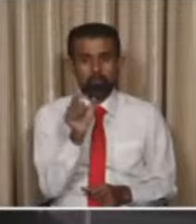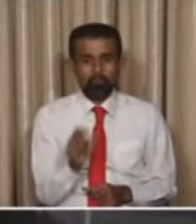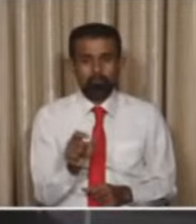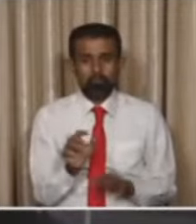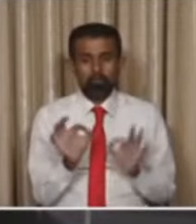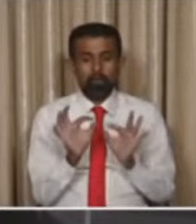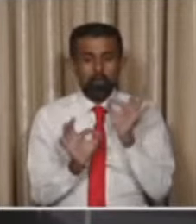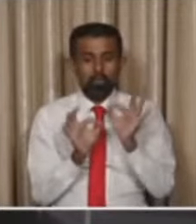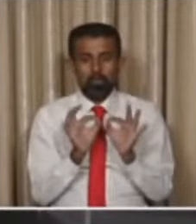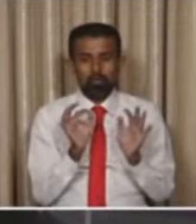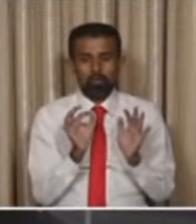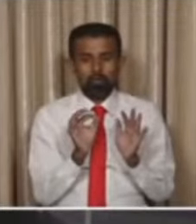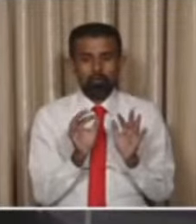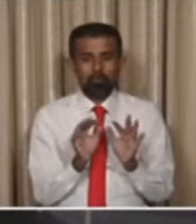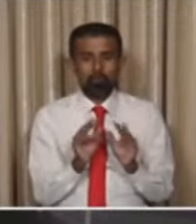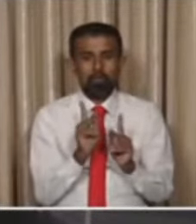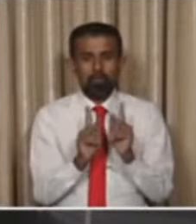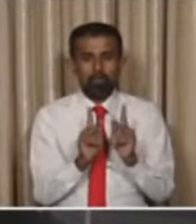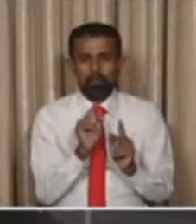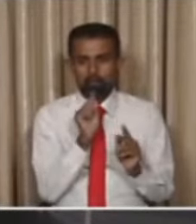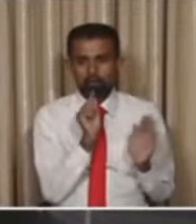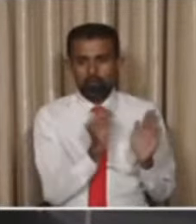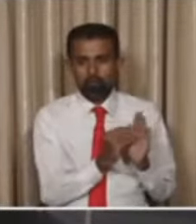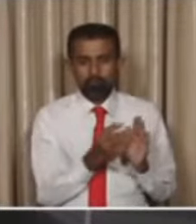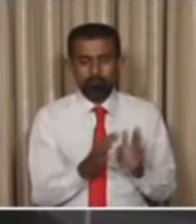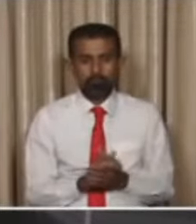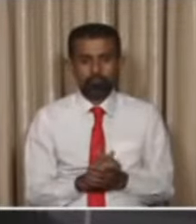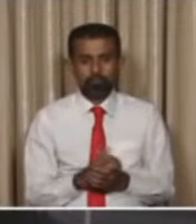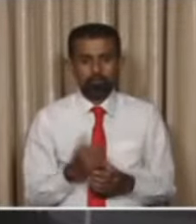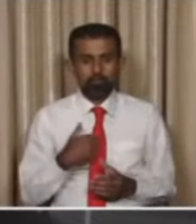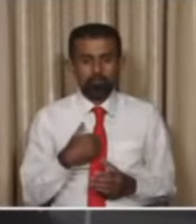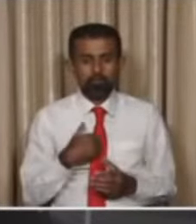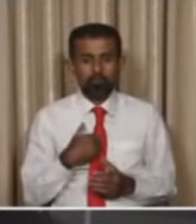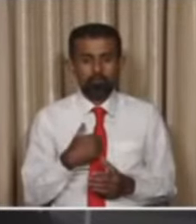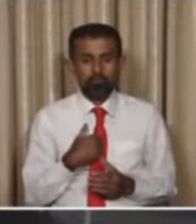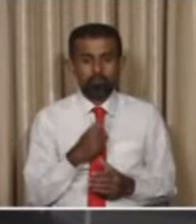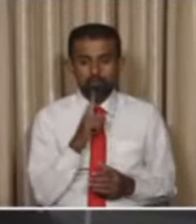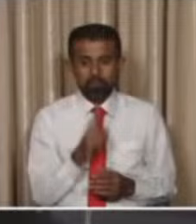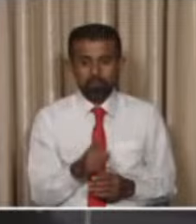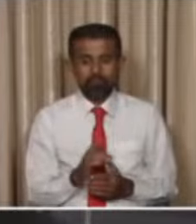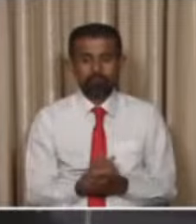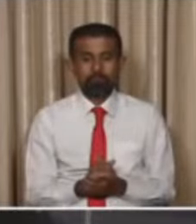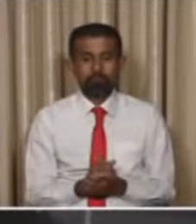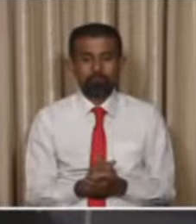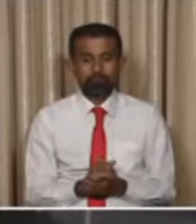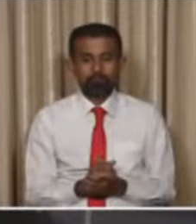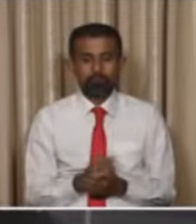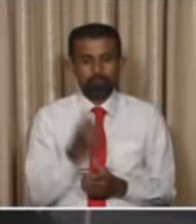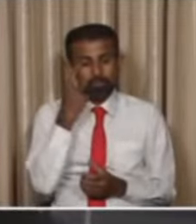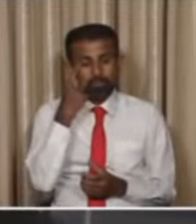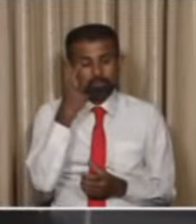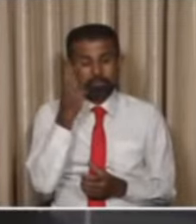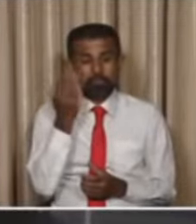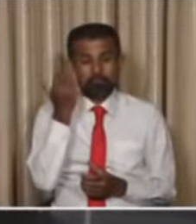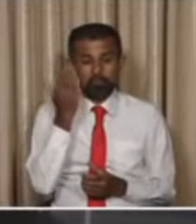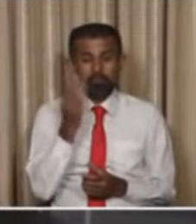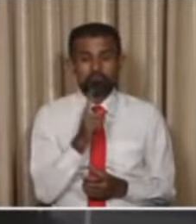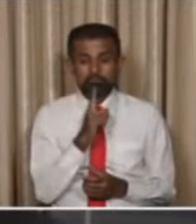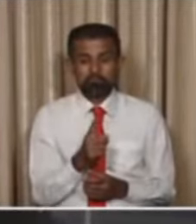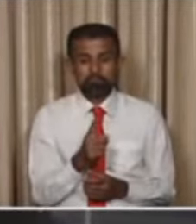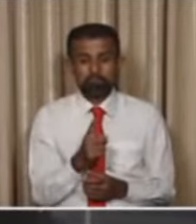කතාවක් කළා. එයා ගාතාවක් කියන. ඒ ගාතාව මම ගත්තා. මේ ගැන කියනවා එතුමා චිත්‍රී දීමෙන් හොඳ විග්‍රහයක්.